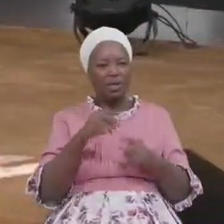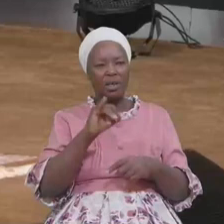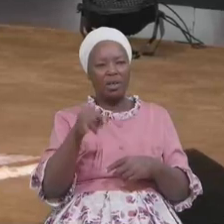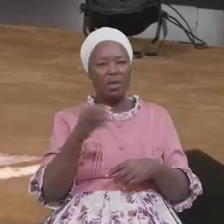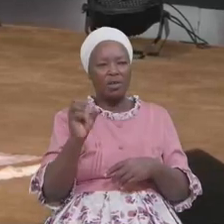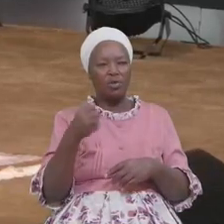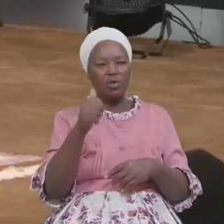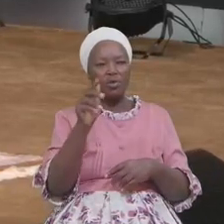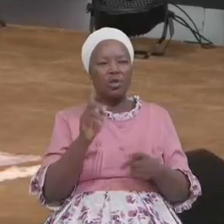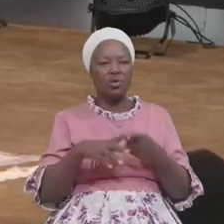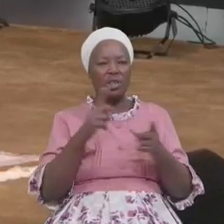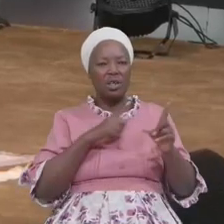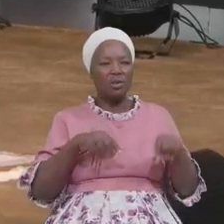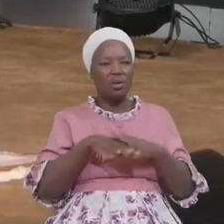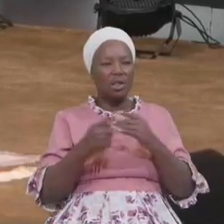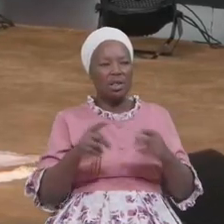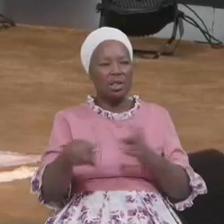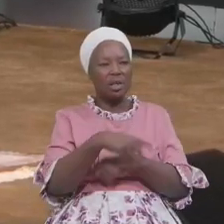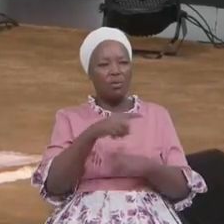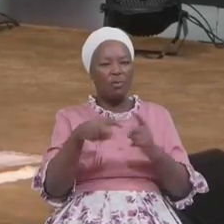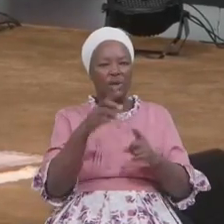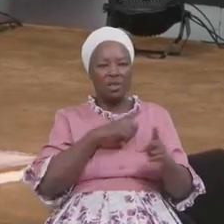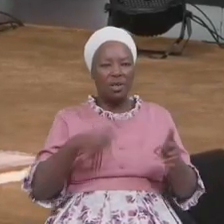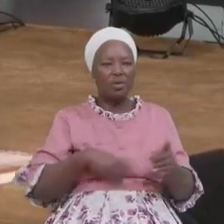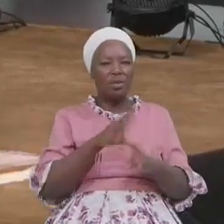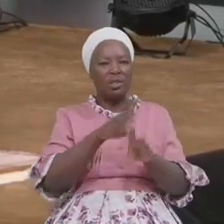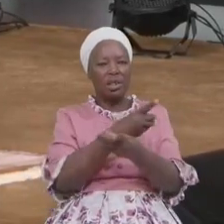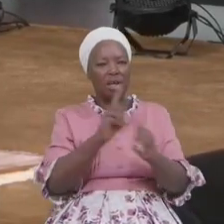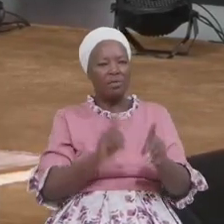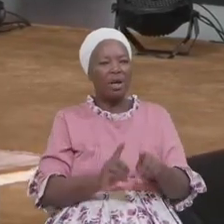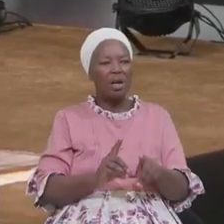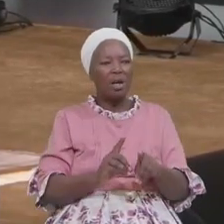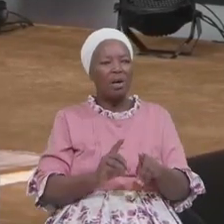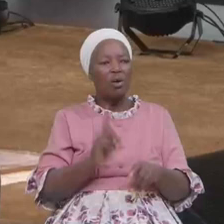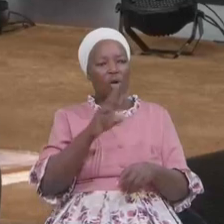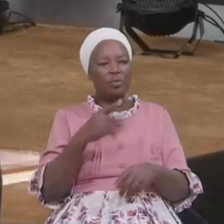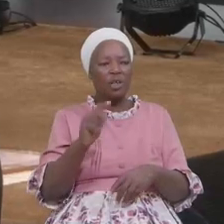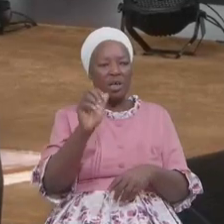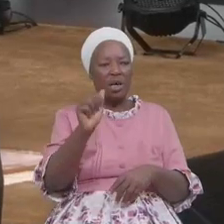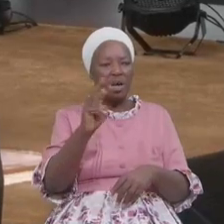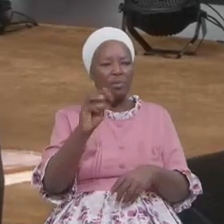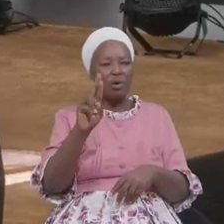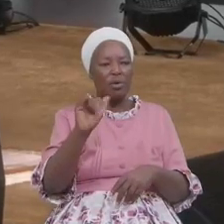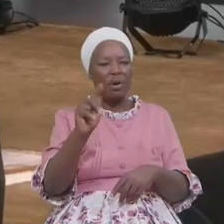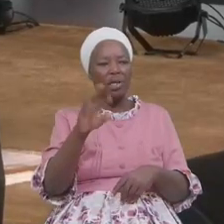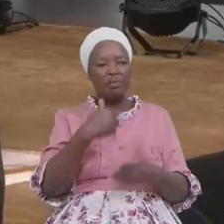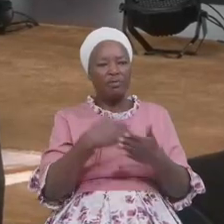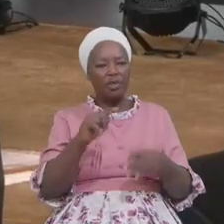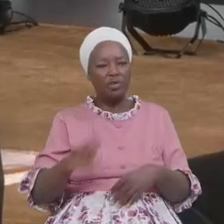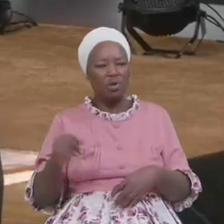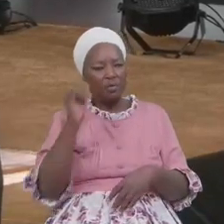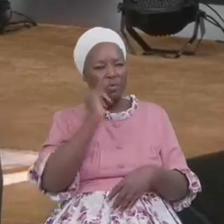12. Alors Josué parla à l'Éternel le jour où l'Éternel livra les Amoréens aux enfants d'Israël et dit en